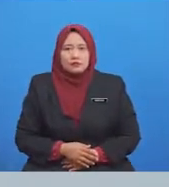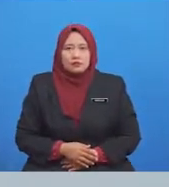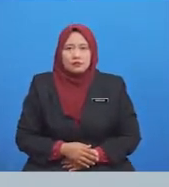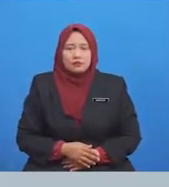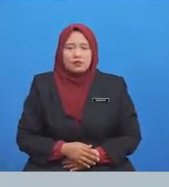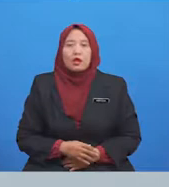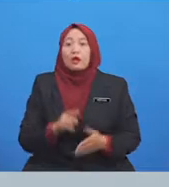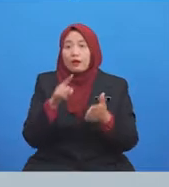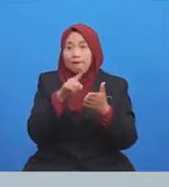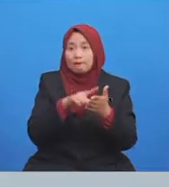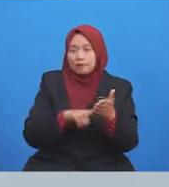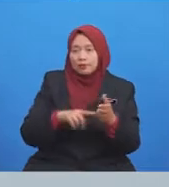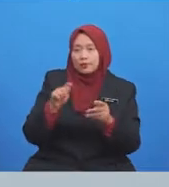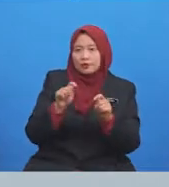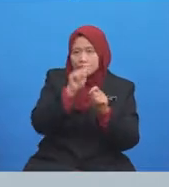dipaparkan.